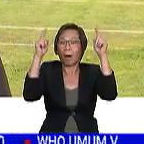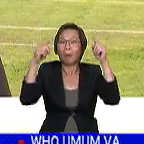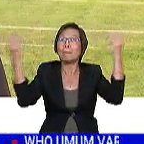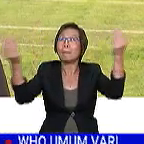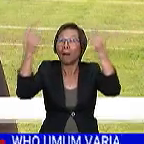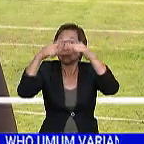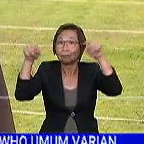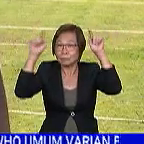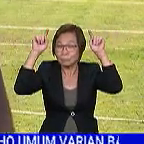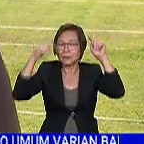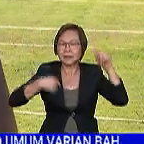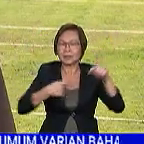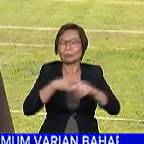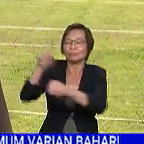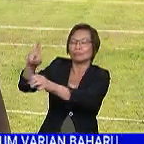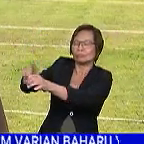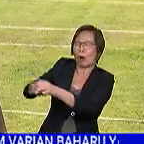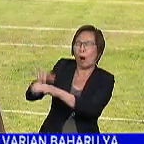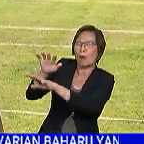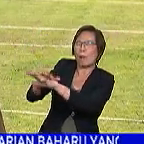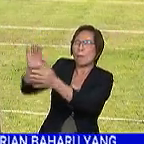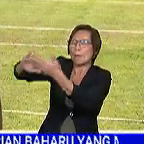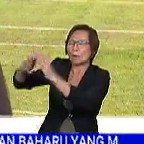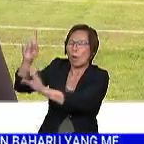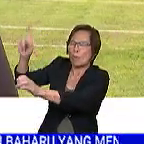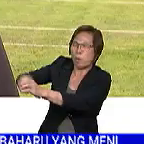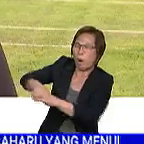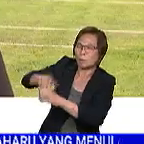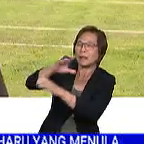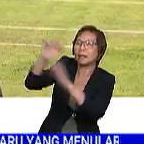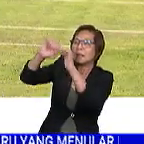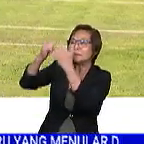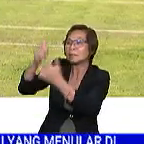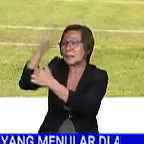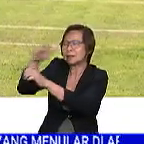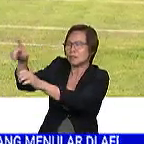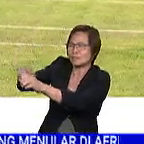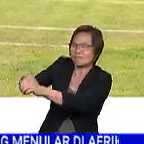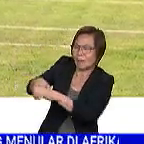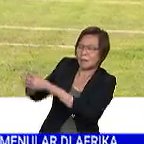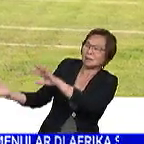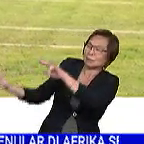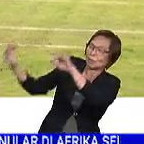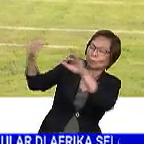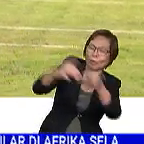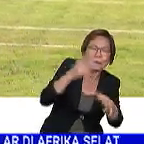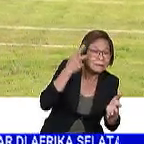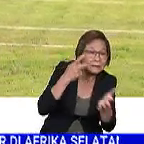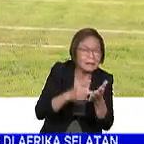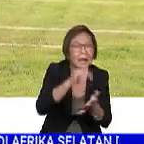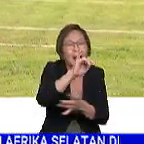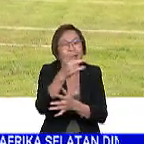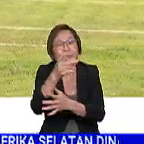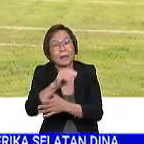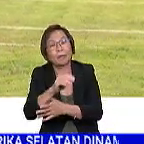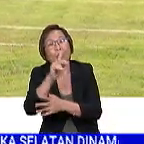juga adakan untuk menarik seramai mungkin masyarakat dan juga agensi kerajaan untuk hadir dan mengenali IKBN Kuala Perlis.